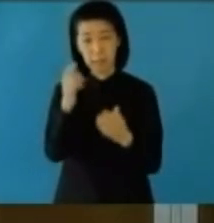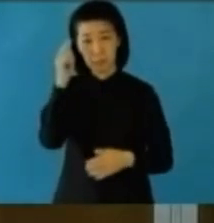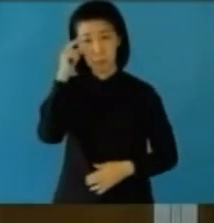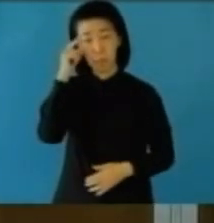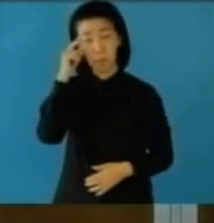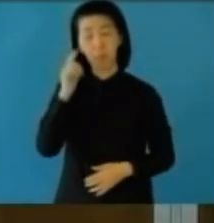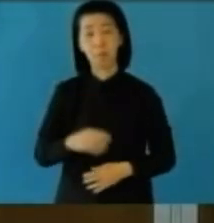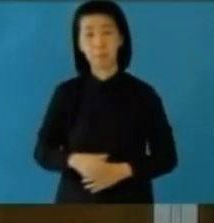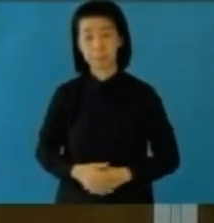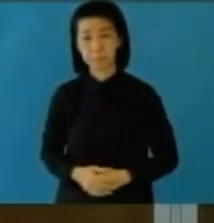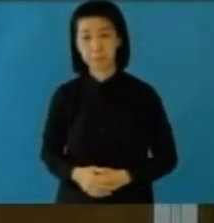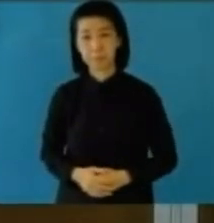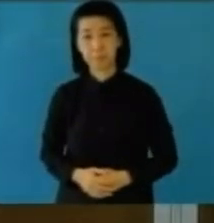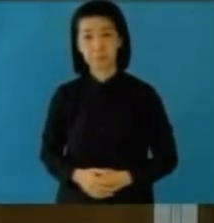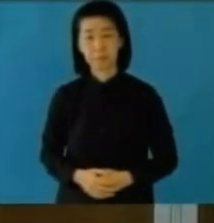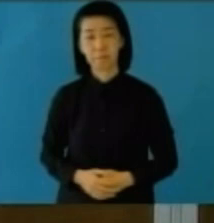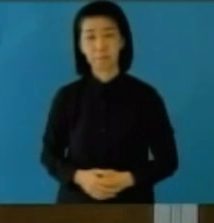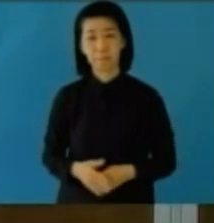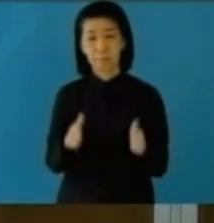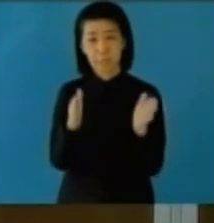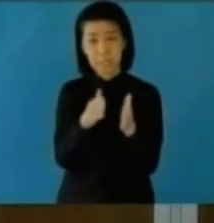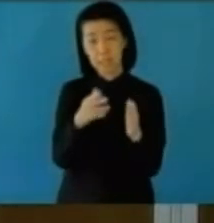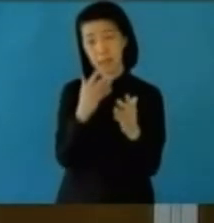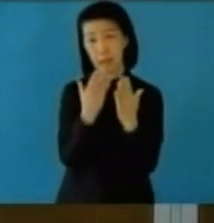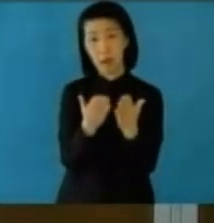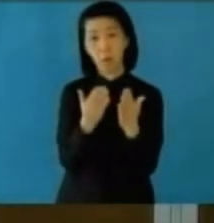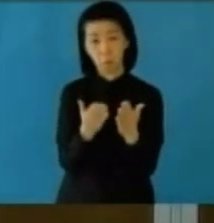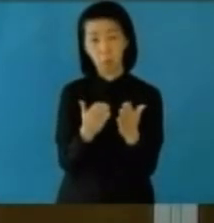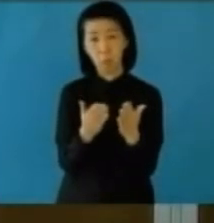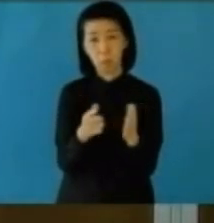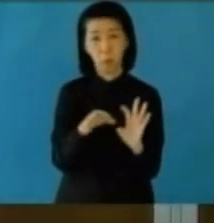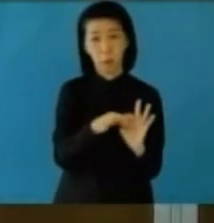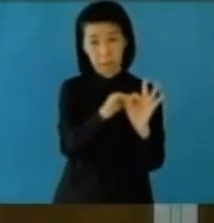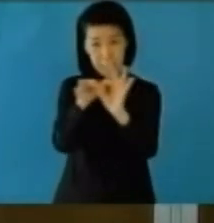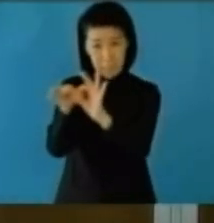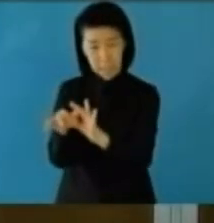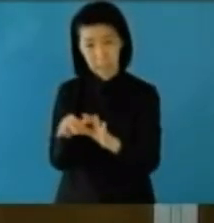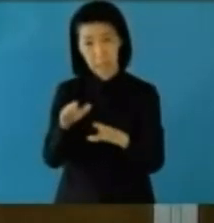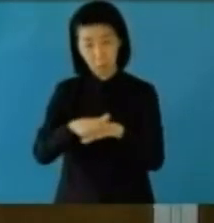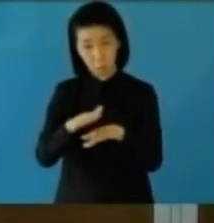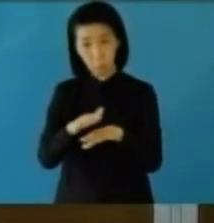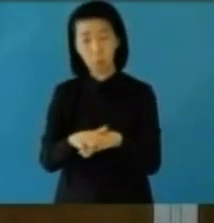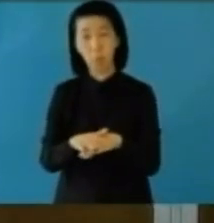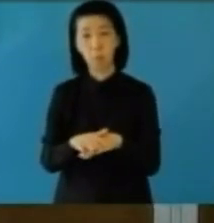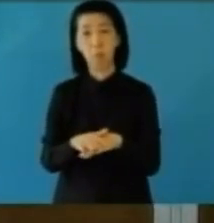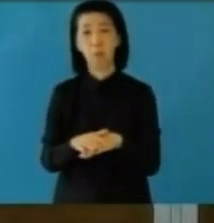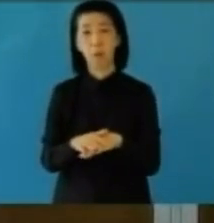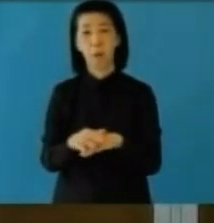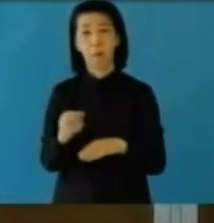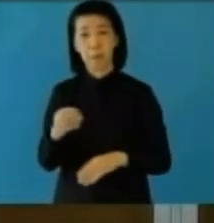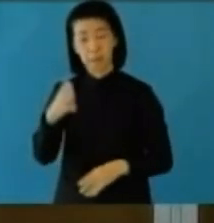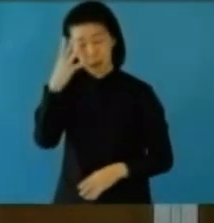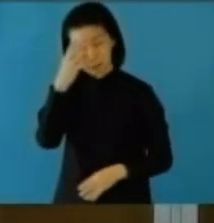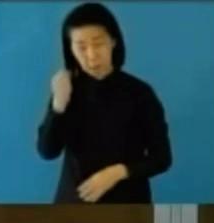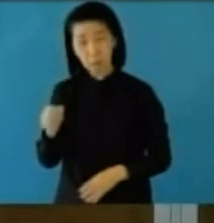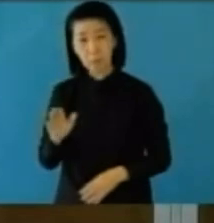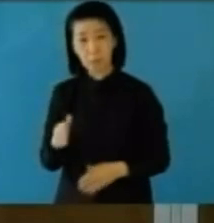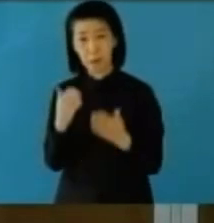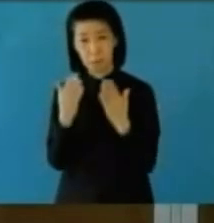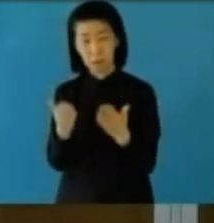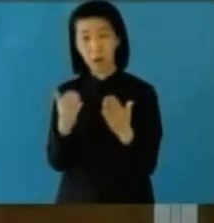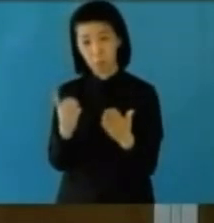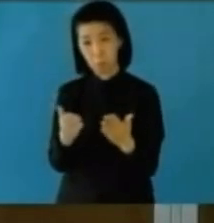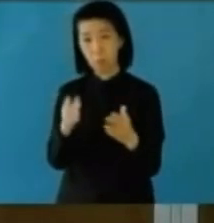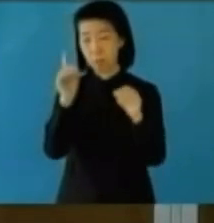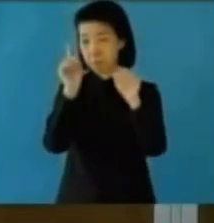くかということで、小規模校の連携のあり方であるとか、あるいは魅力ある学校づくりということ